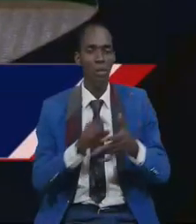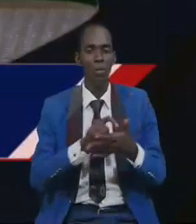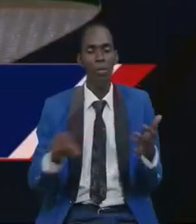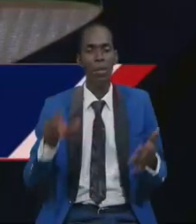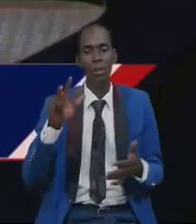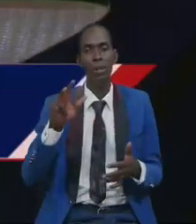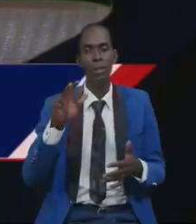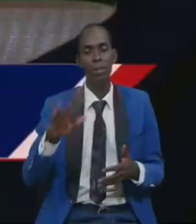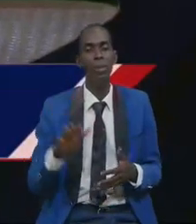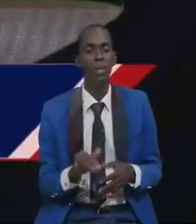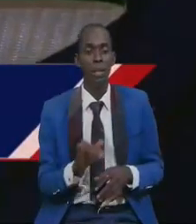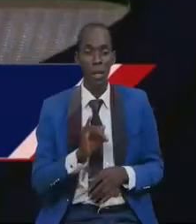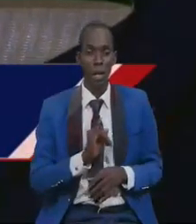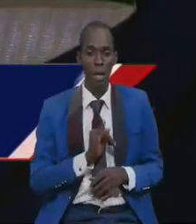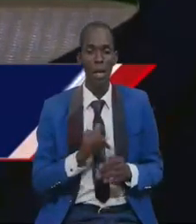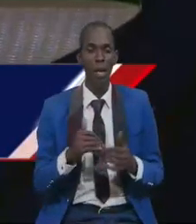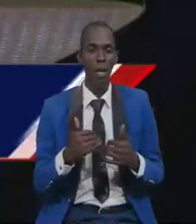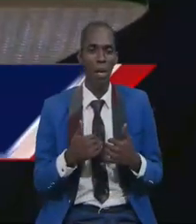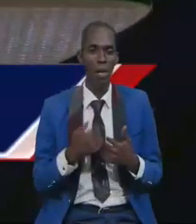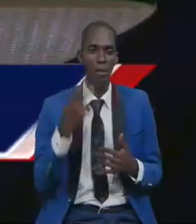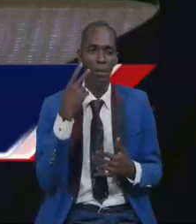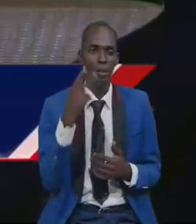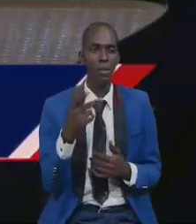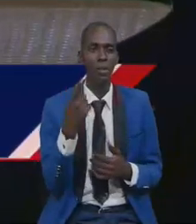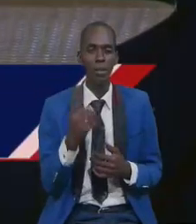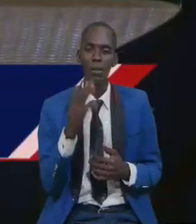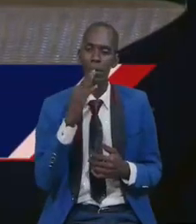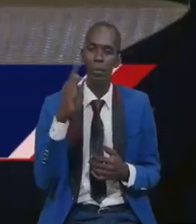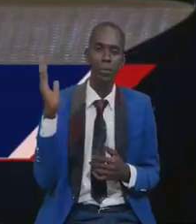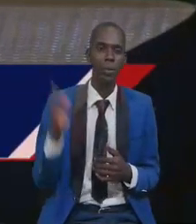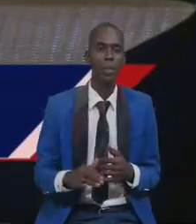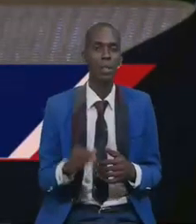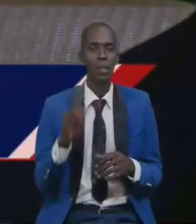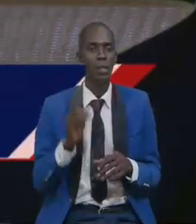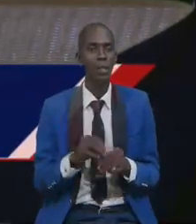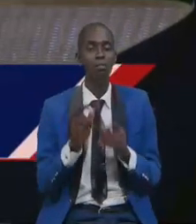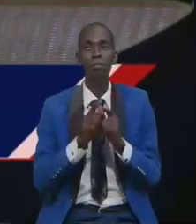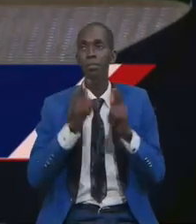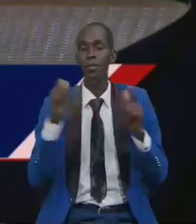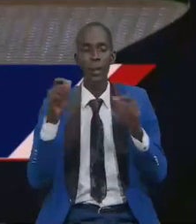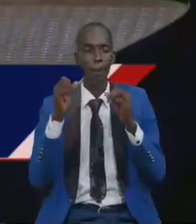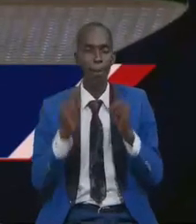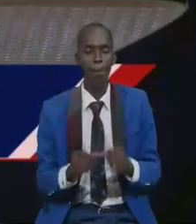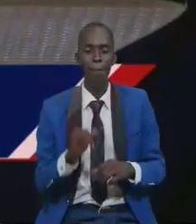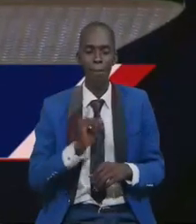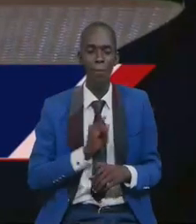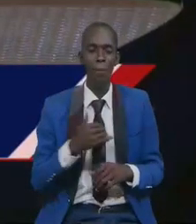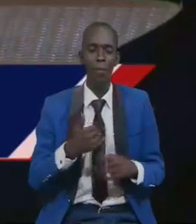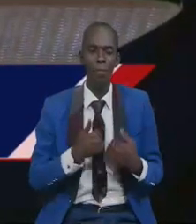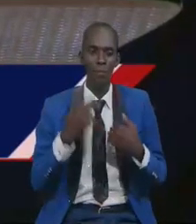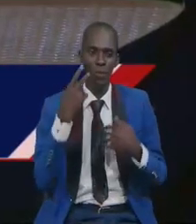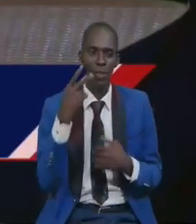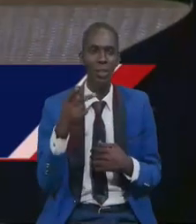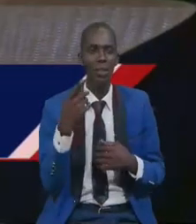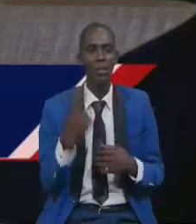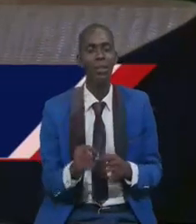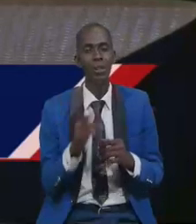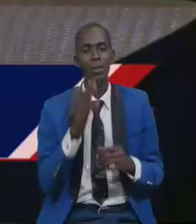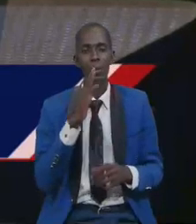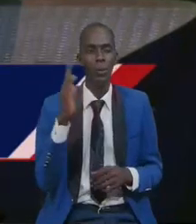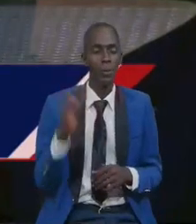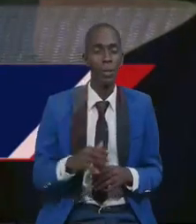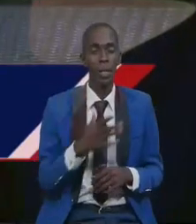35. Psaume 37, verset 35. J'ai vu le méchant dans toute sa puissance. J'ai vu le méchant